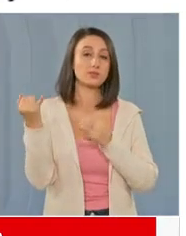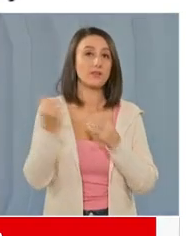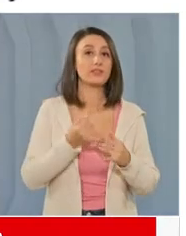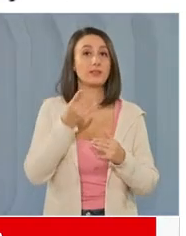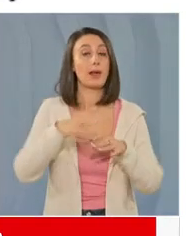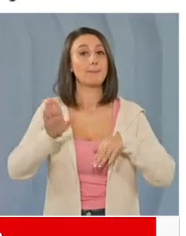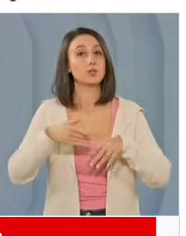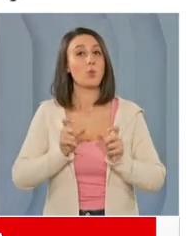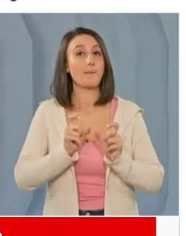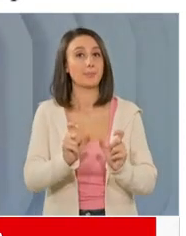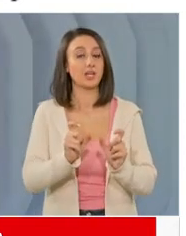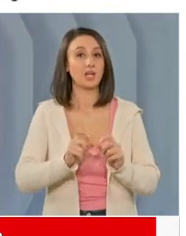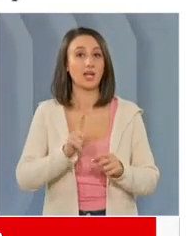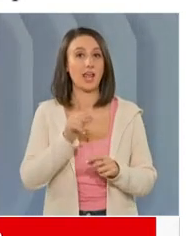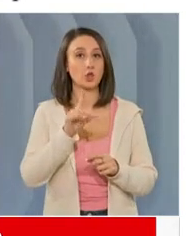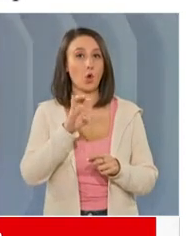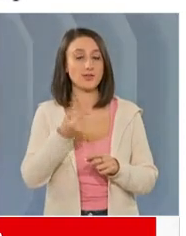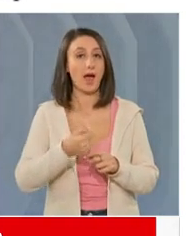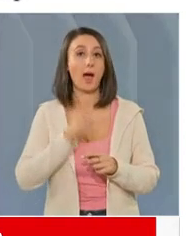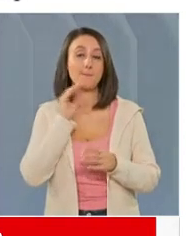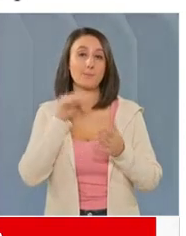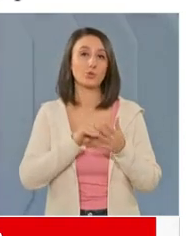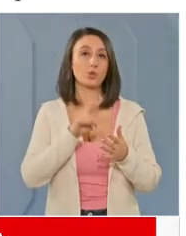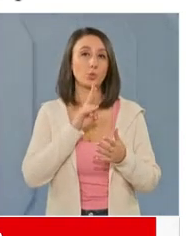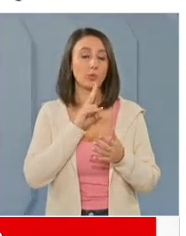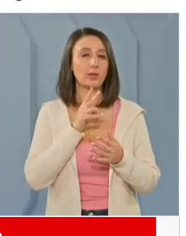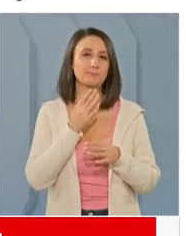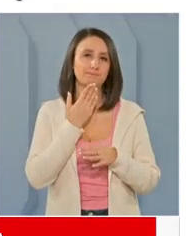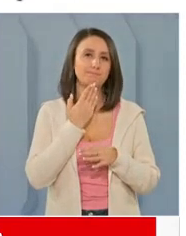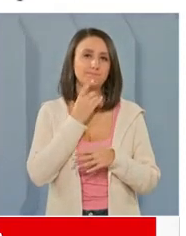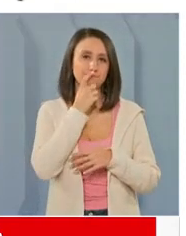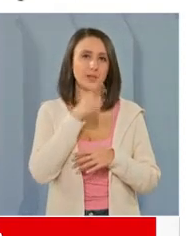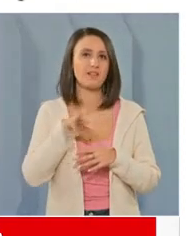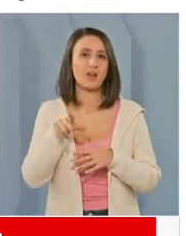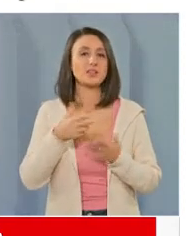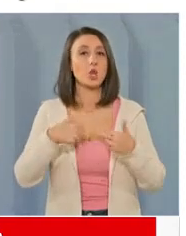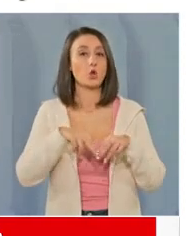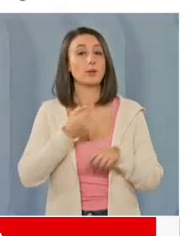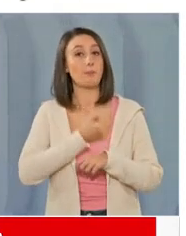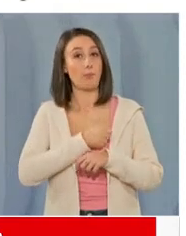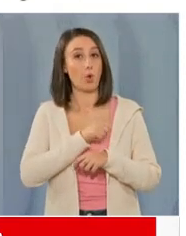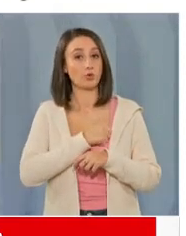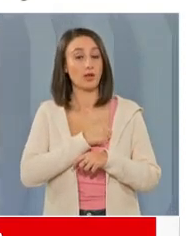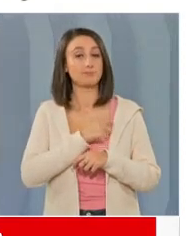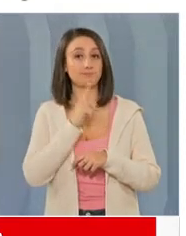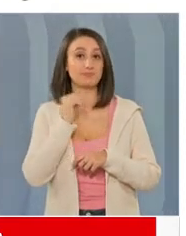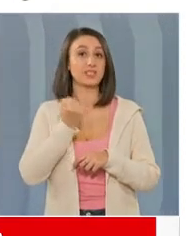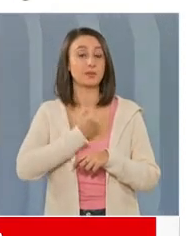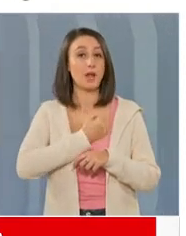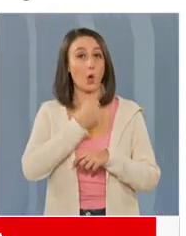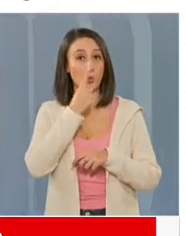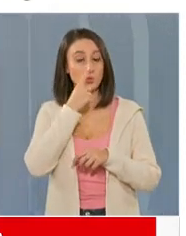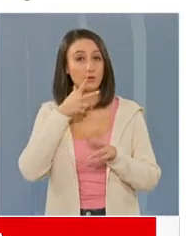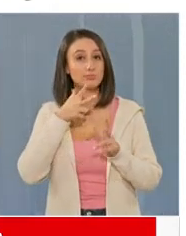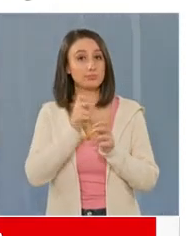din partea ministrului Apărării din Letonia care a postat pe Twitter condoleanțe fraților noștri polonezi regimul criminal din Rusia